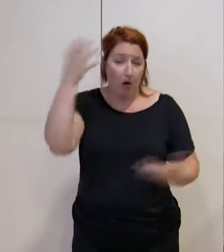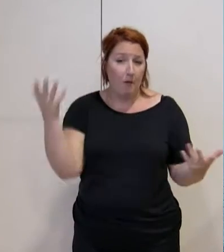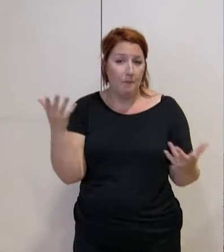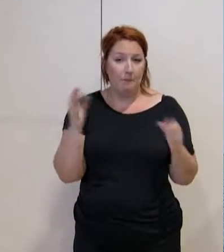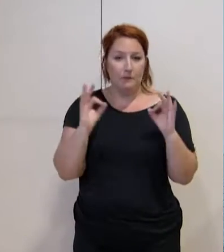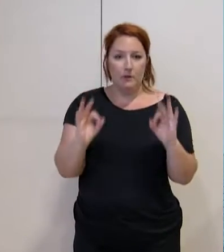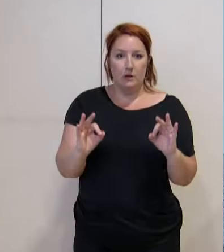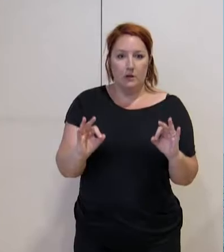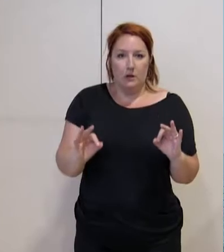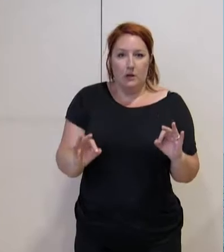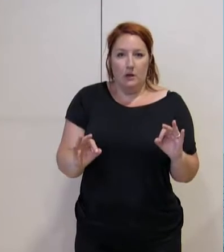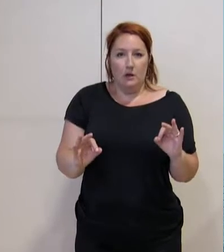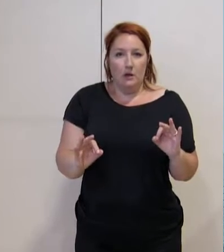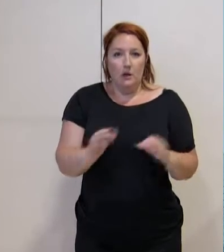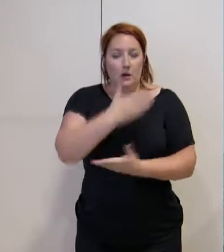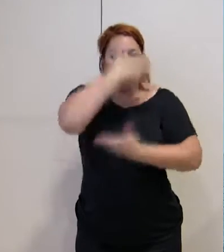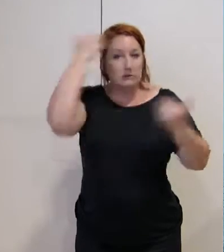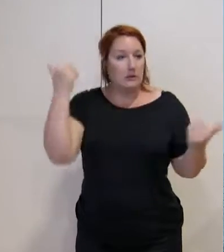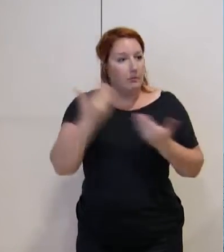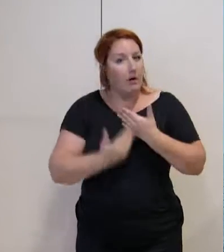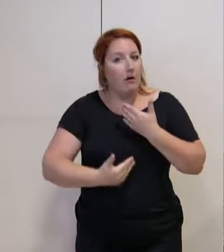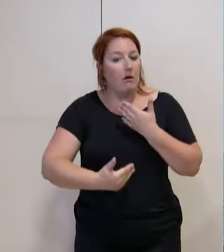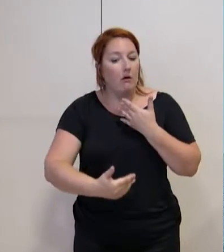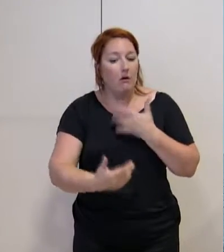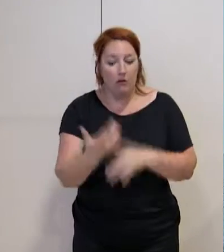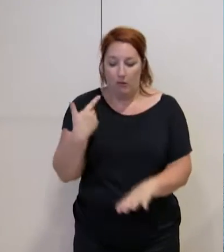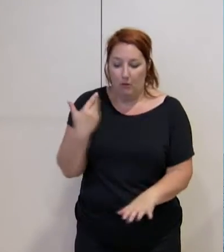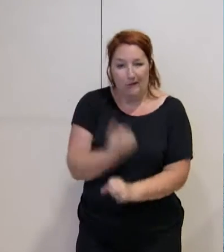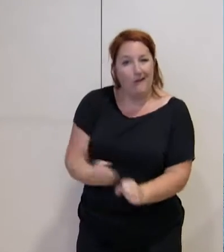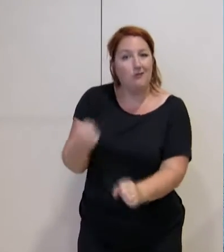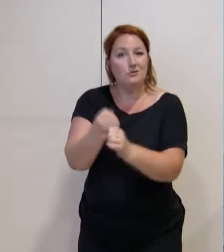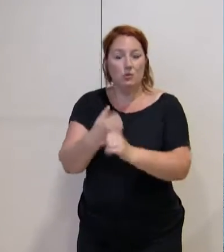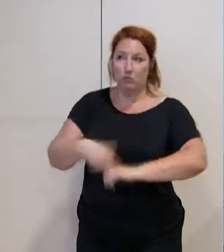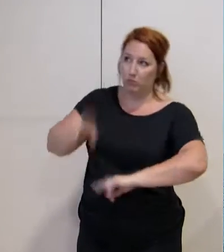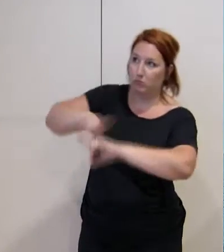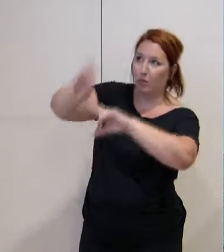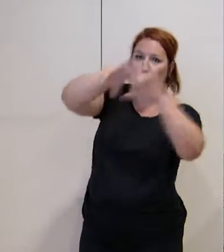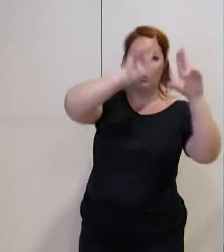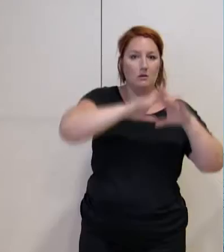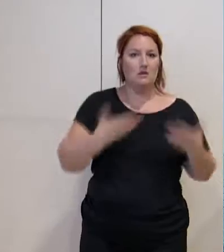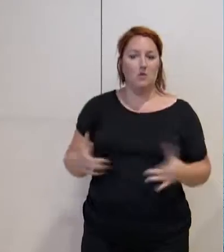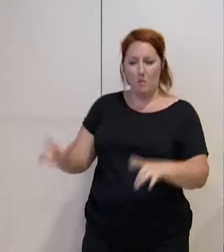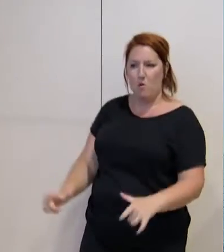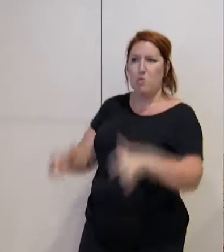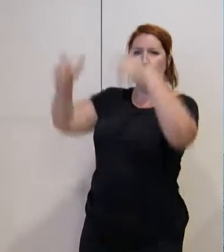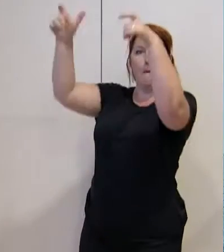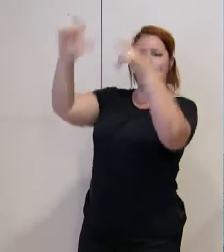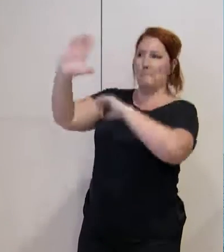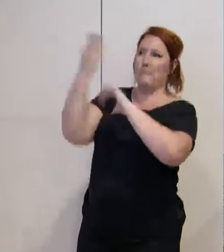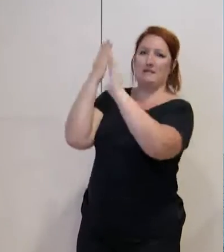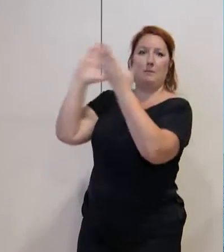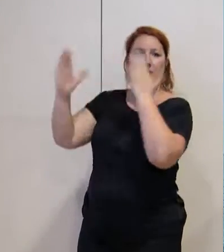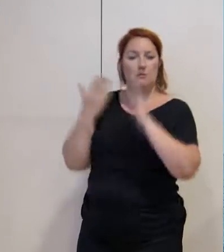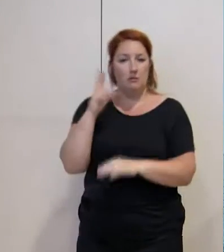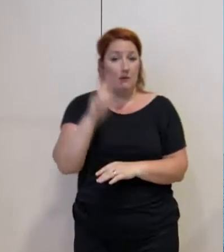savons pas ce que coûte réellement la création, la maintenance, la réparation des totems actuels, en y incluant toutes les dépenses